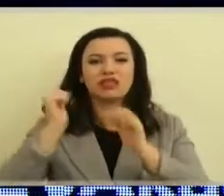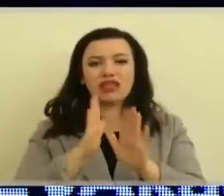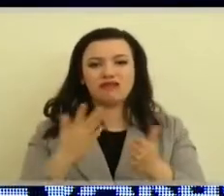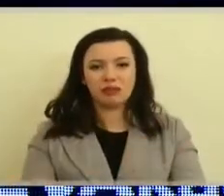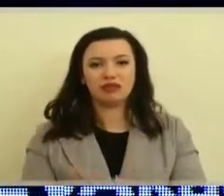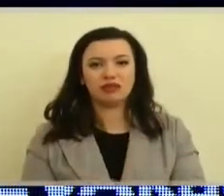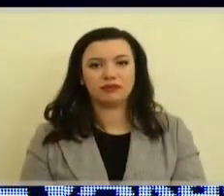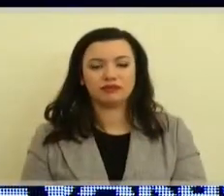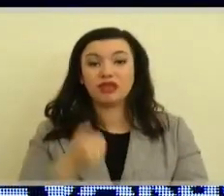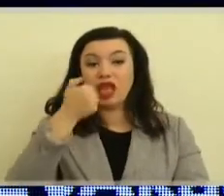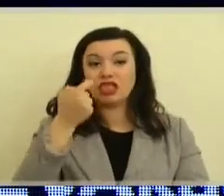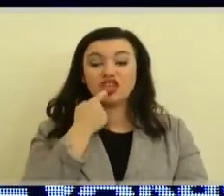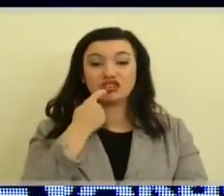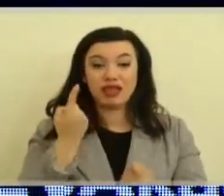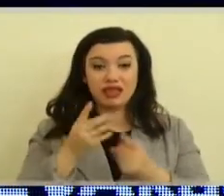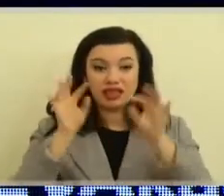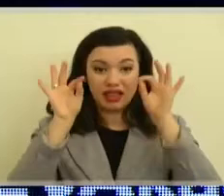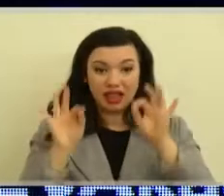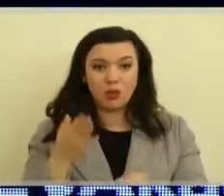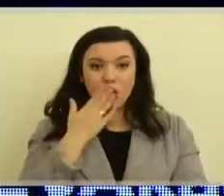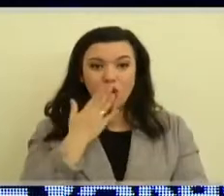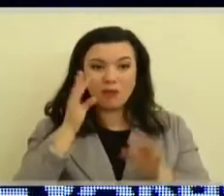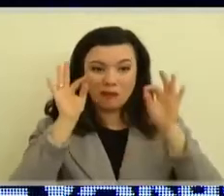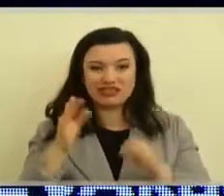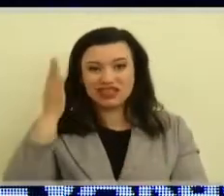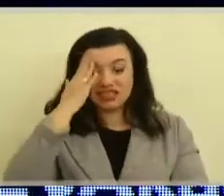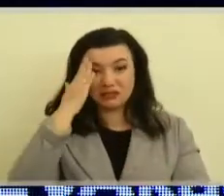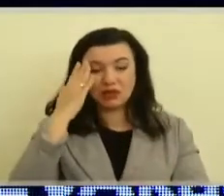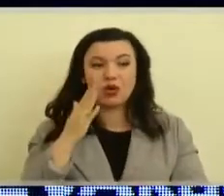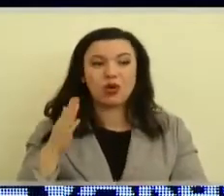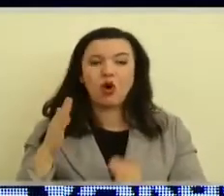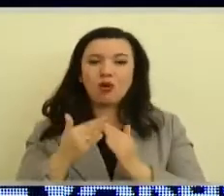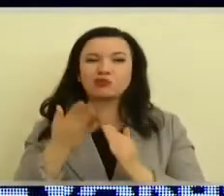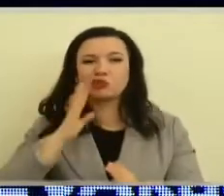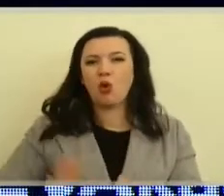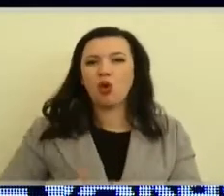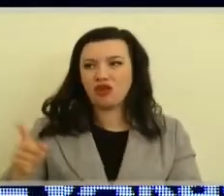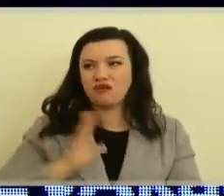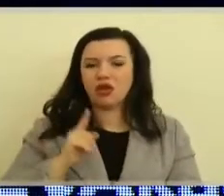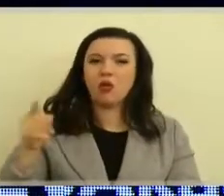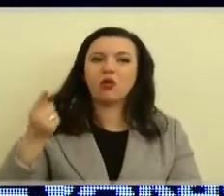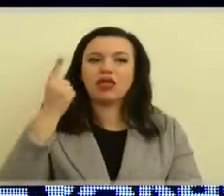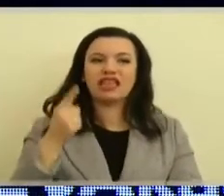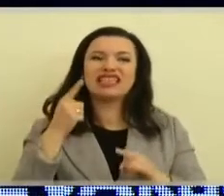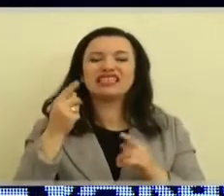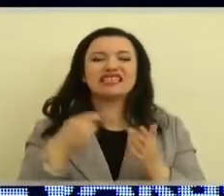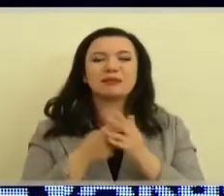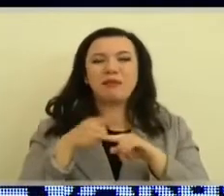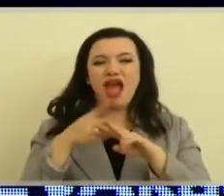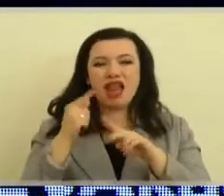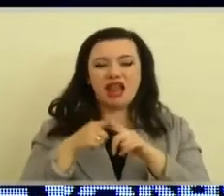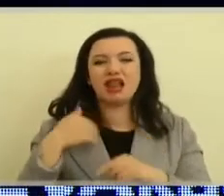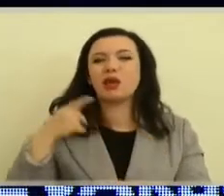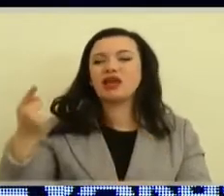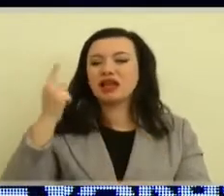ediyorum. 6 yaşıma geldiğimde, okula gitme yaşıma geldiğimde komşumuzun oğlu vardı, aynı yaştaydık. Oğul ismi de Ali'ydi.